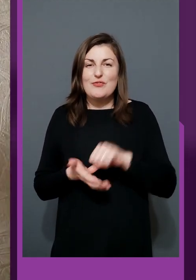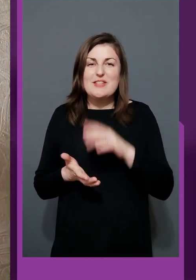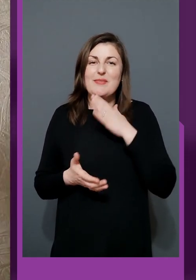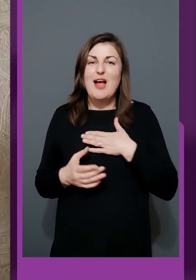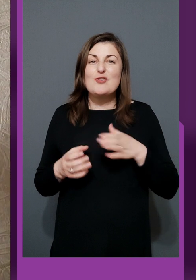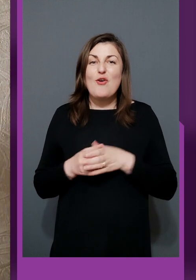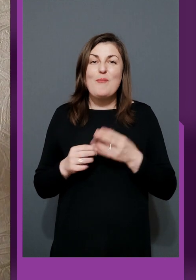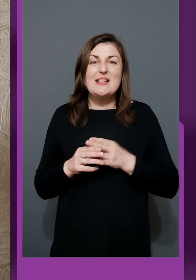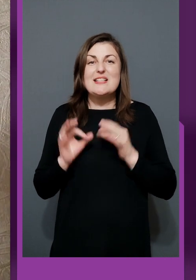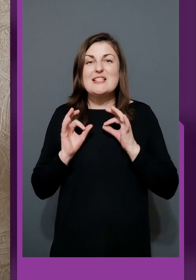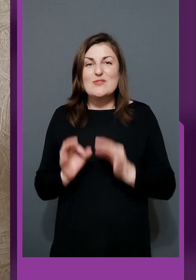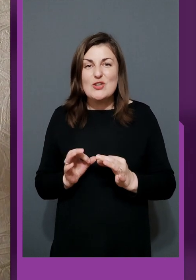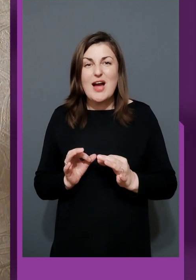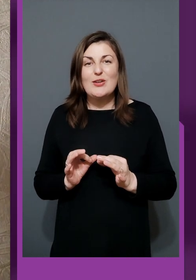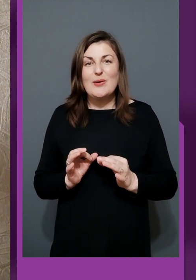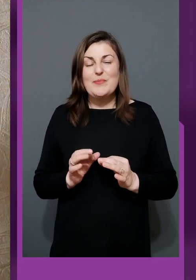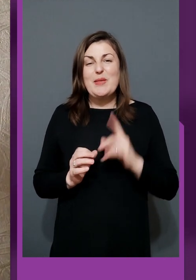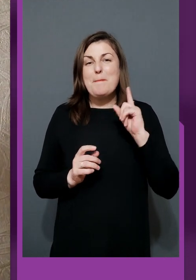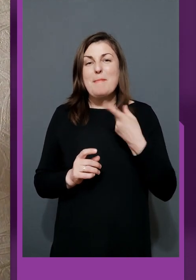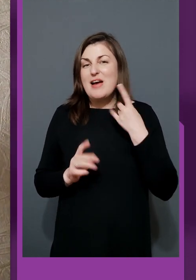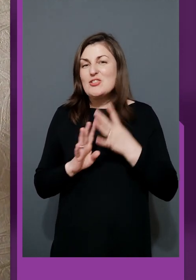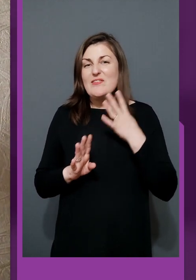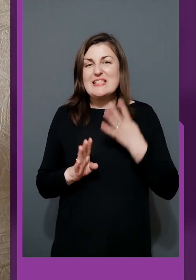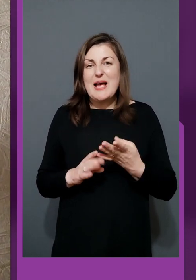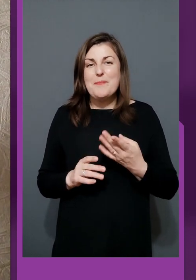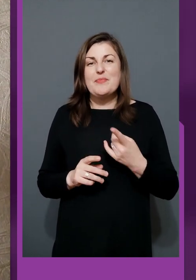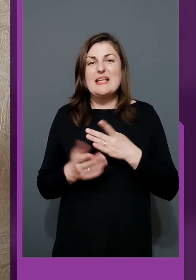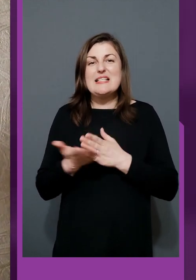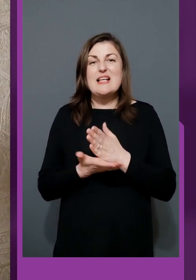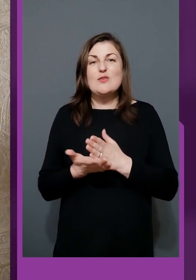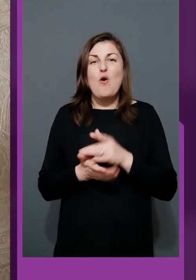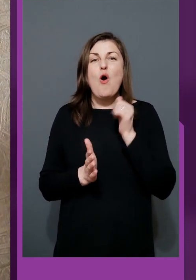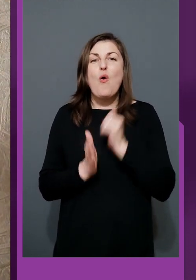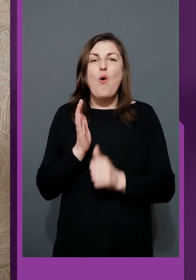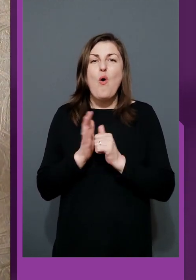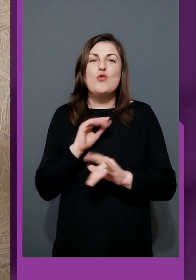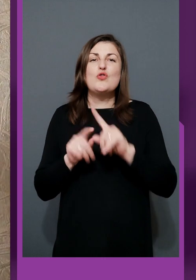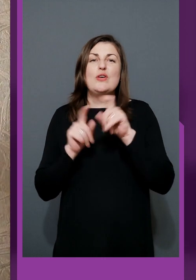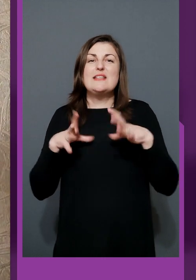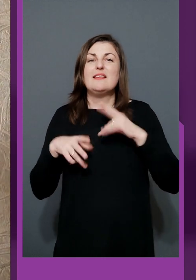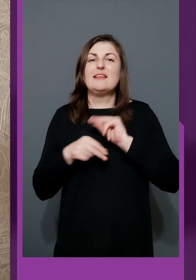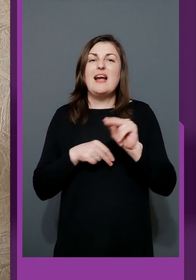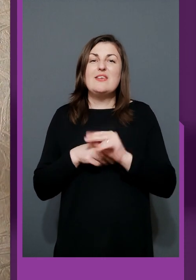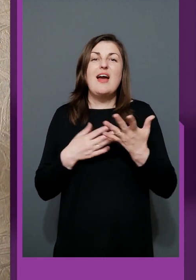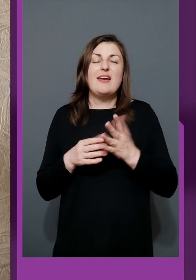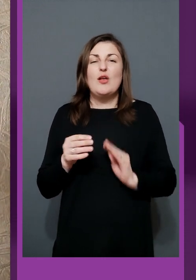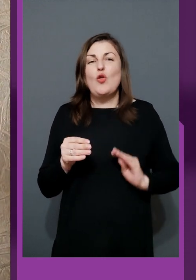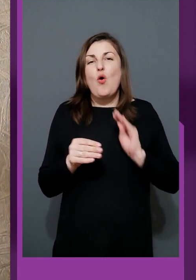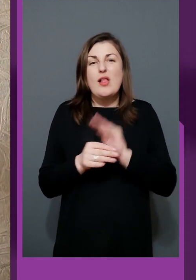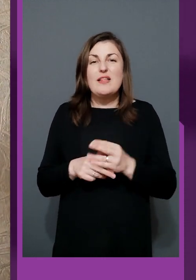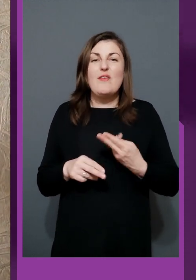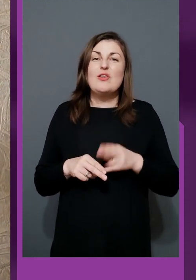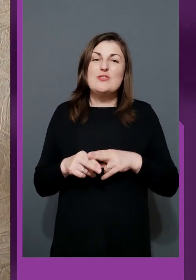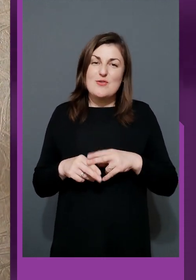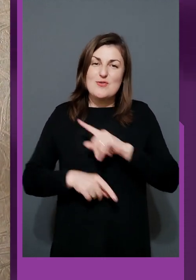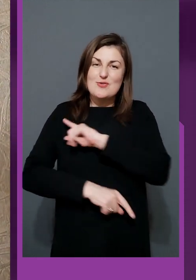виступ нашої команди це звичайно ж перш за все заслуга кожного з тренерів який докладав до